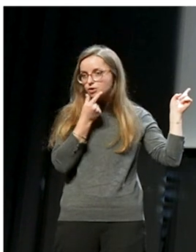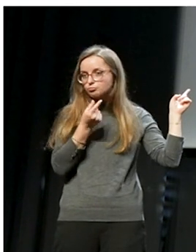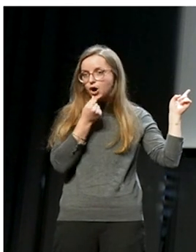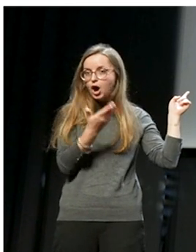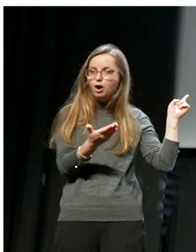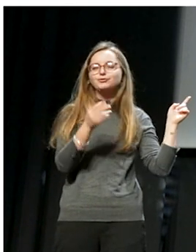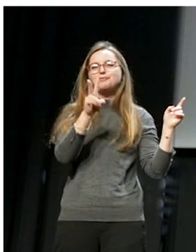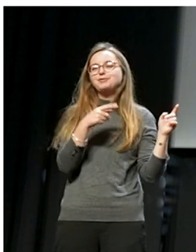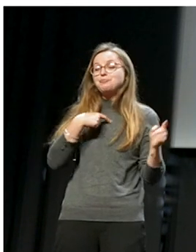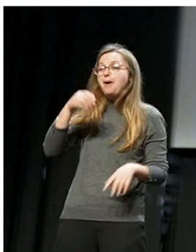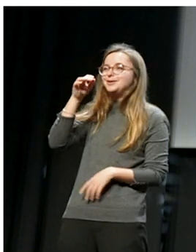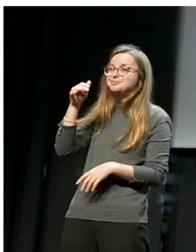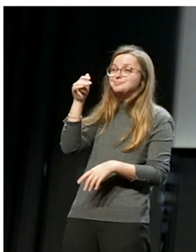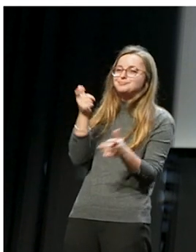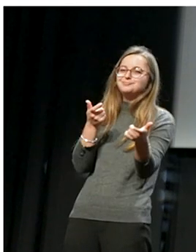juste pour la déconne. Hein.